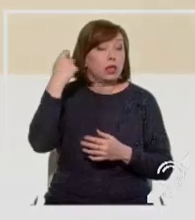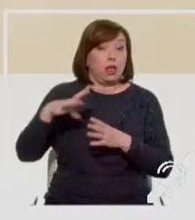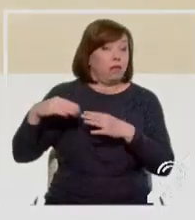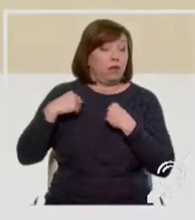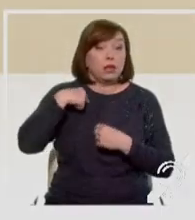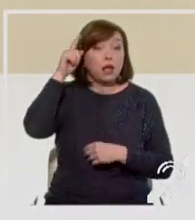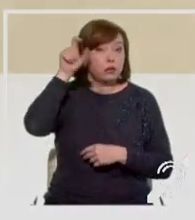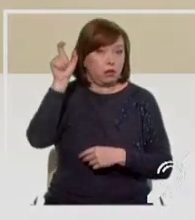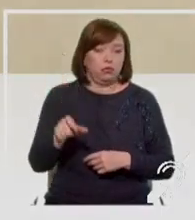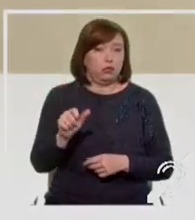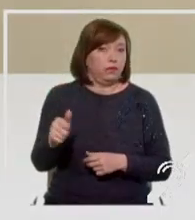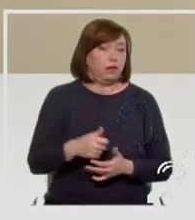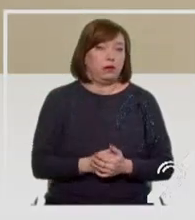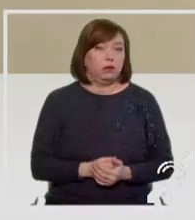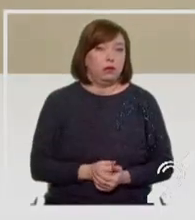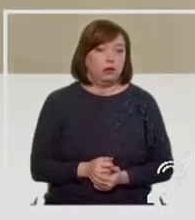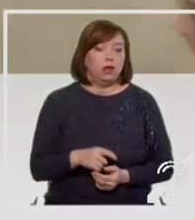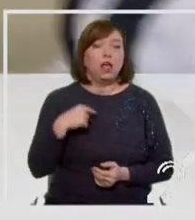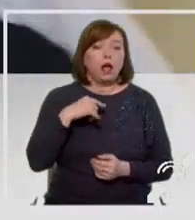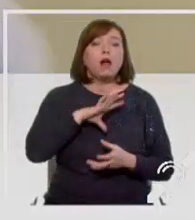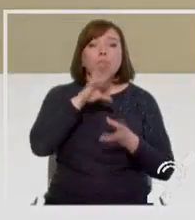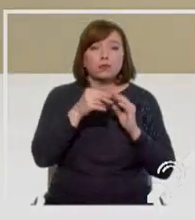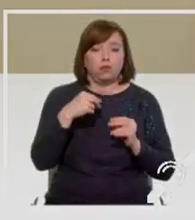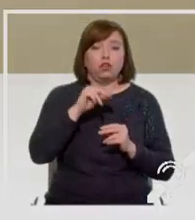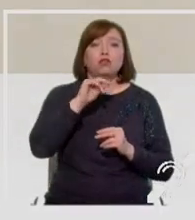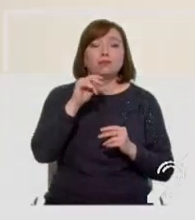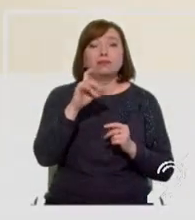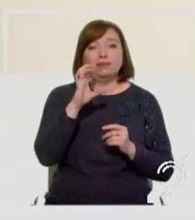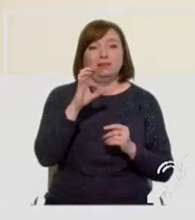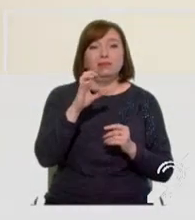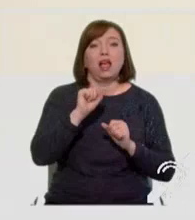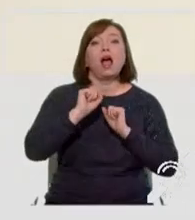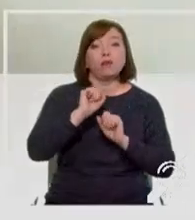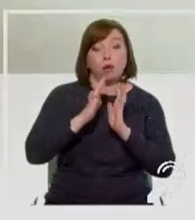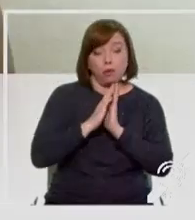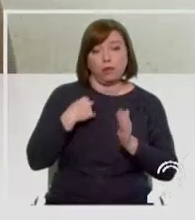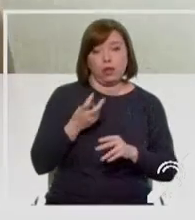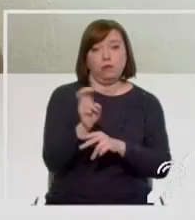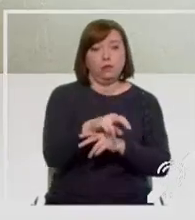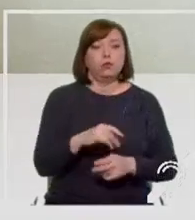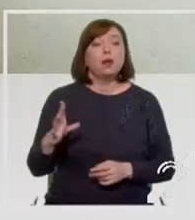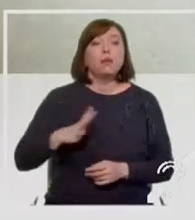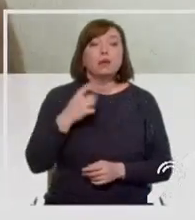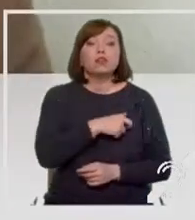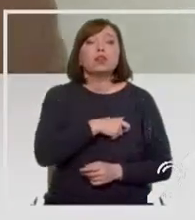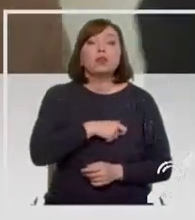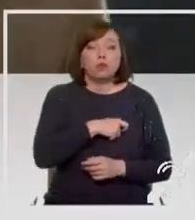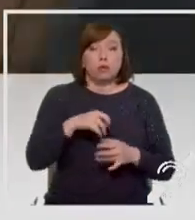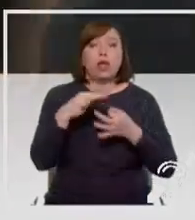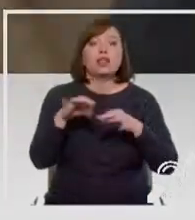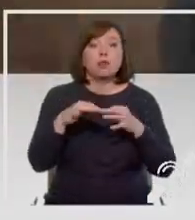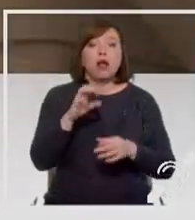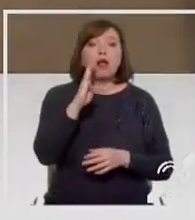Eu personal, prin intermediul avocatului, am venit. Și ce sumă tu? Unul din procesul verbal. Și fostul deputat democrat